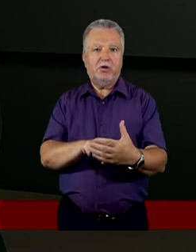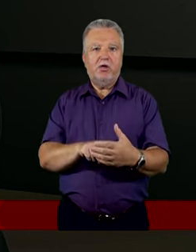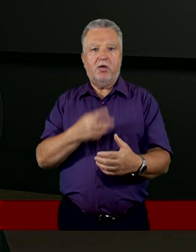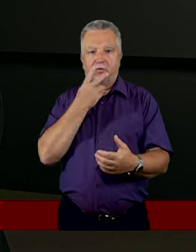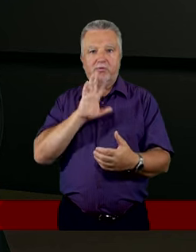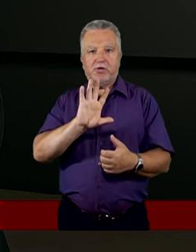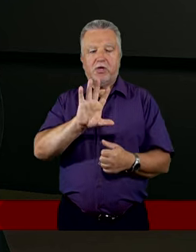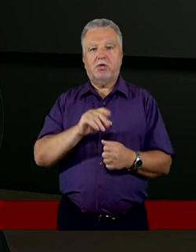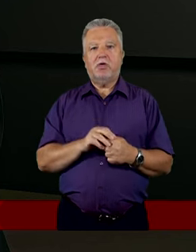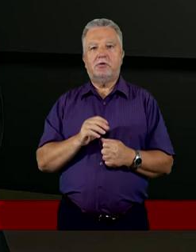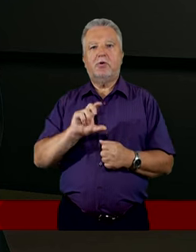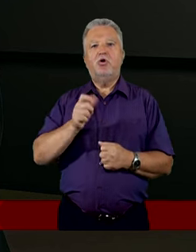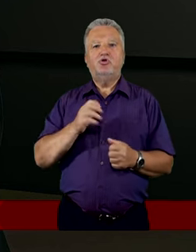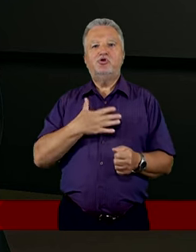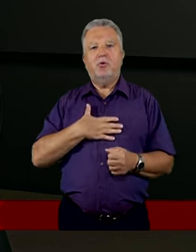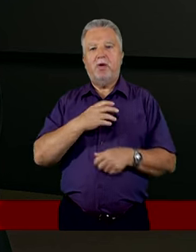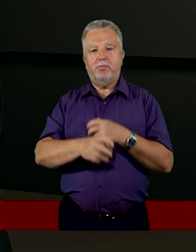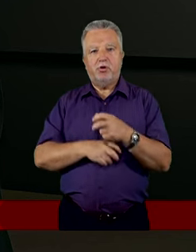czynić, bo